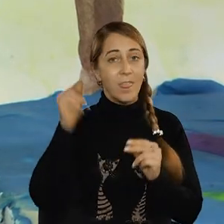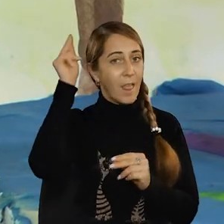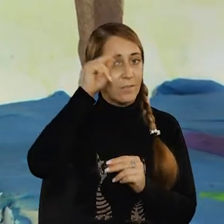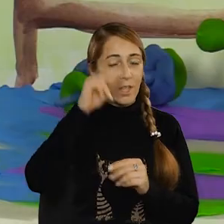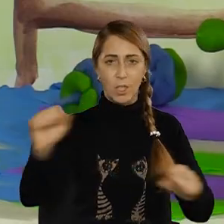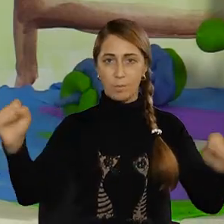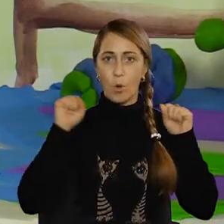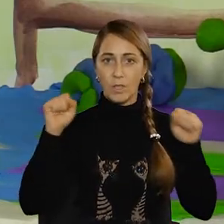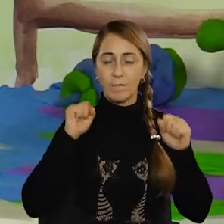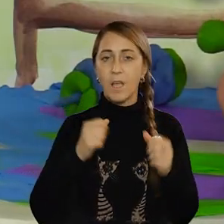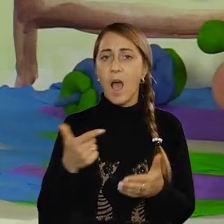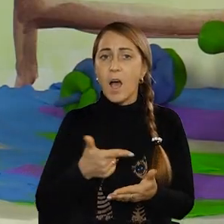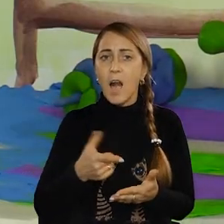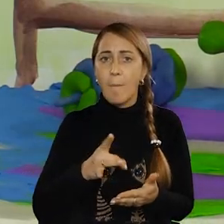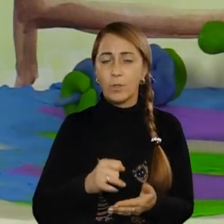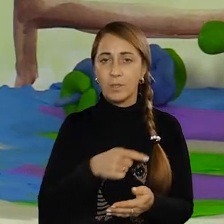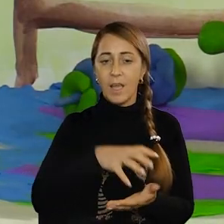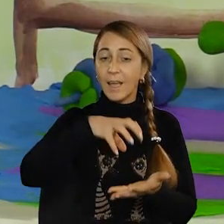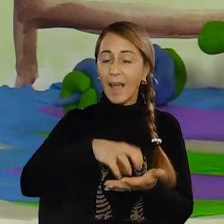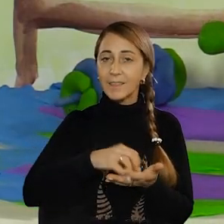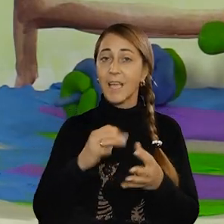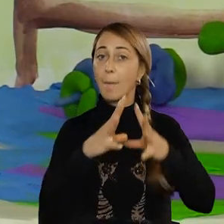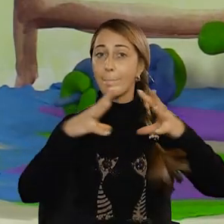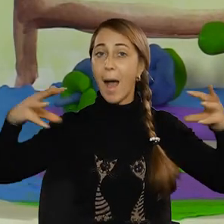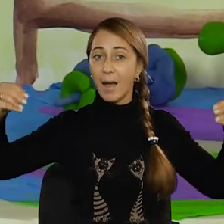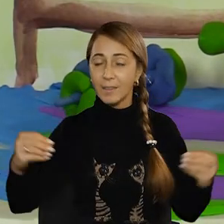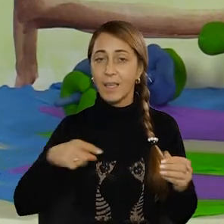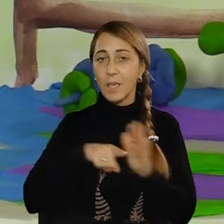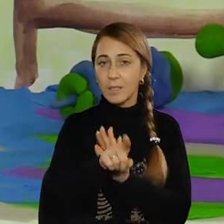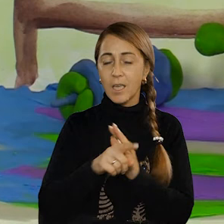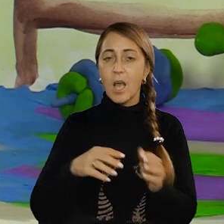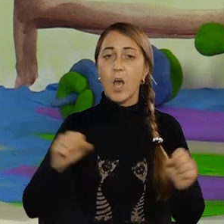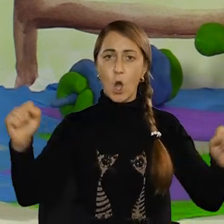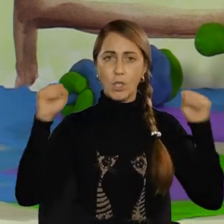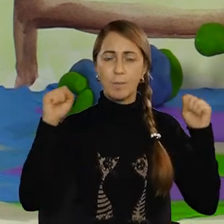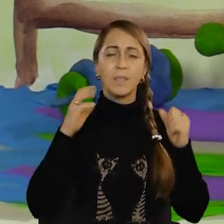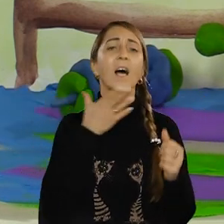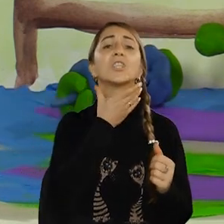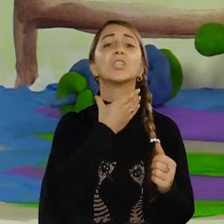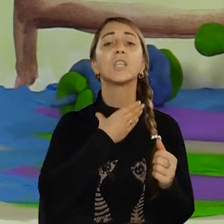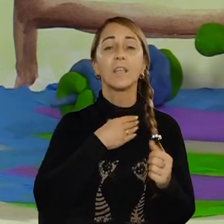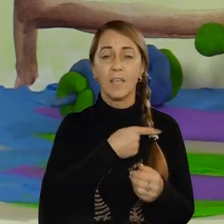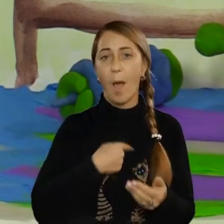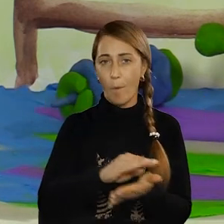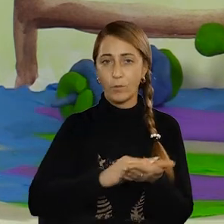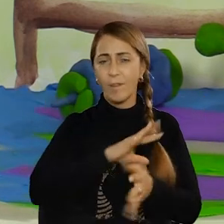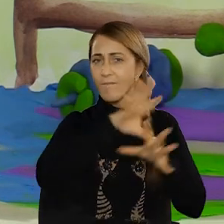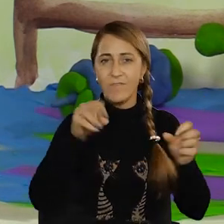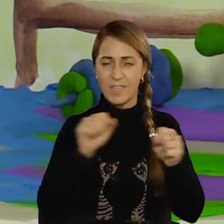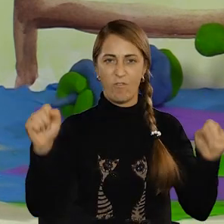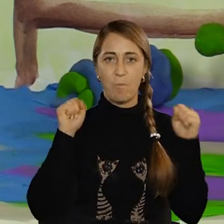навчати спортивної грамоти. Кексик і Багет стартували з розминки шиї. Я ж повторював за ними всі